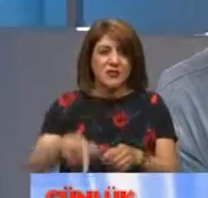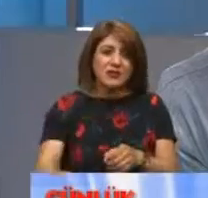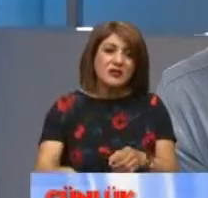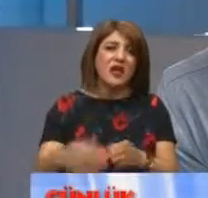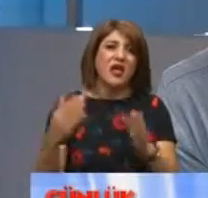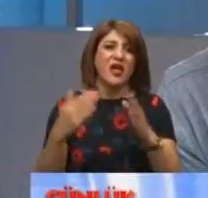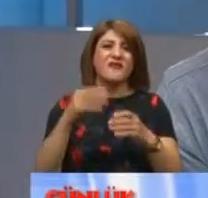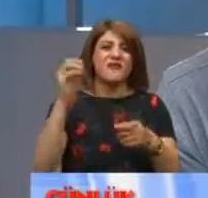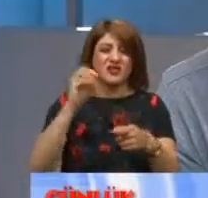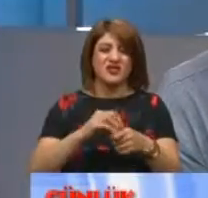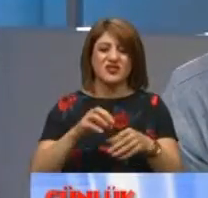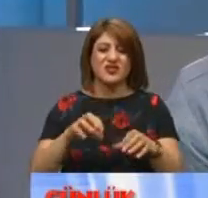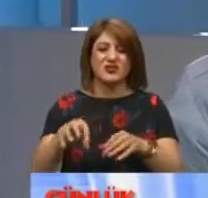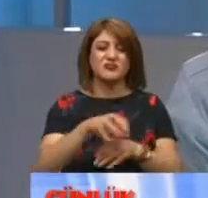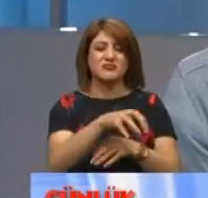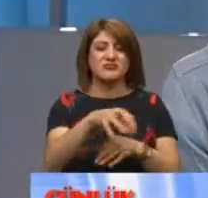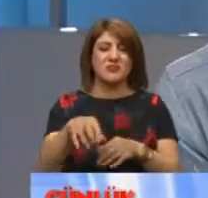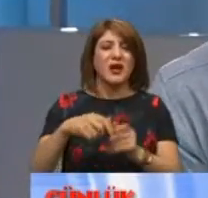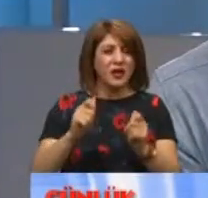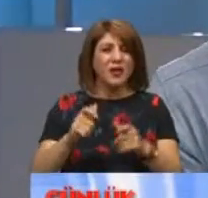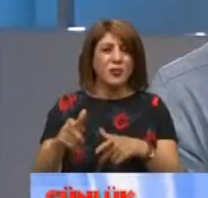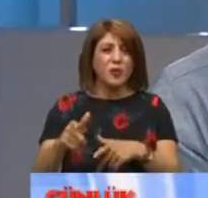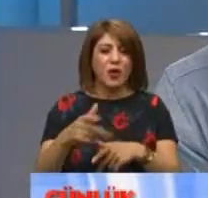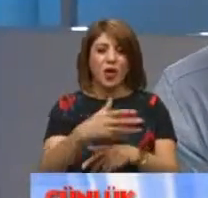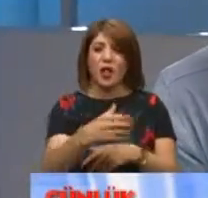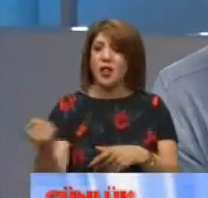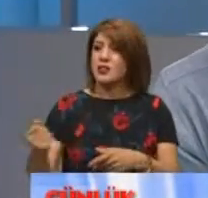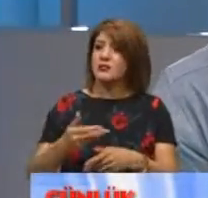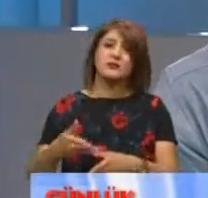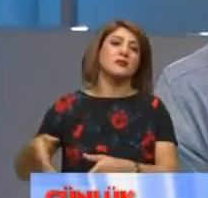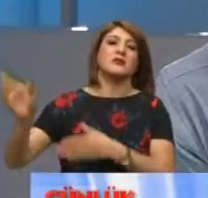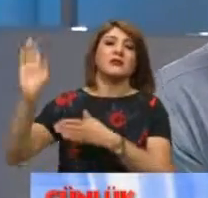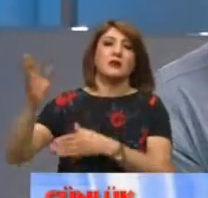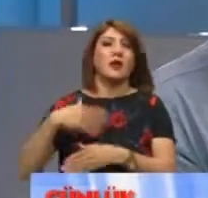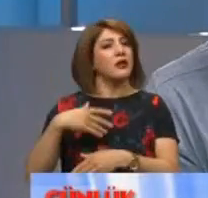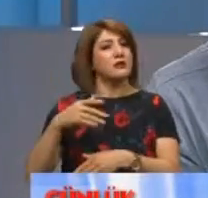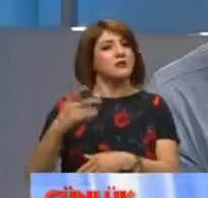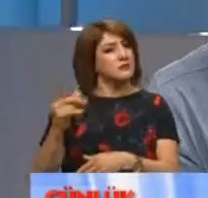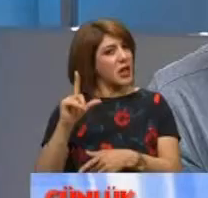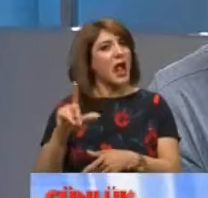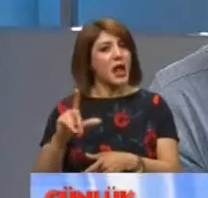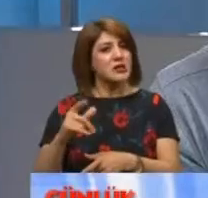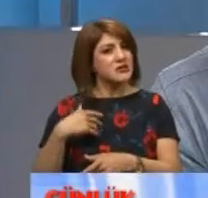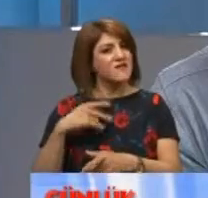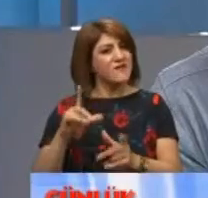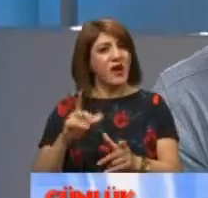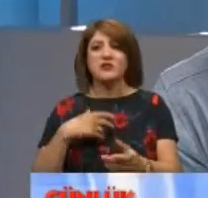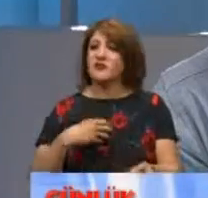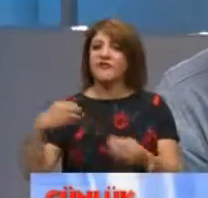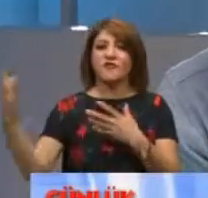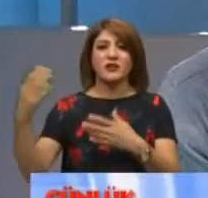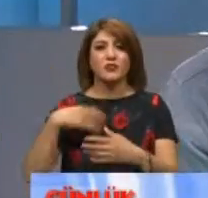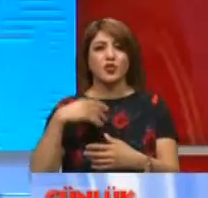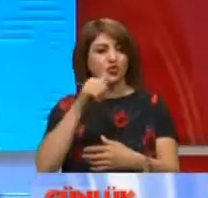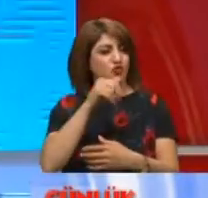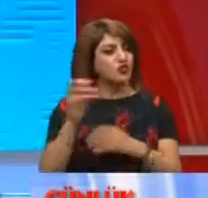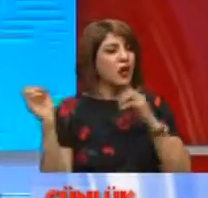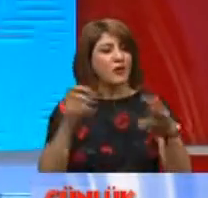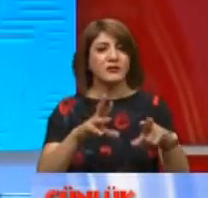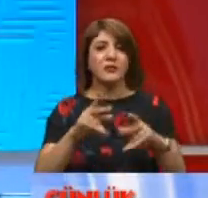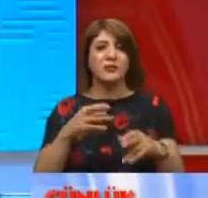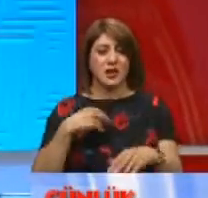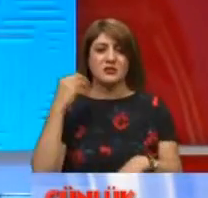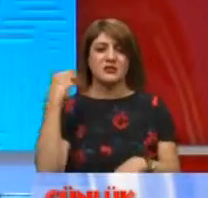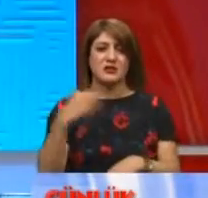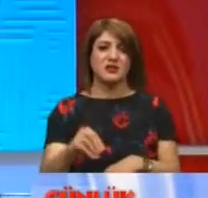hayalet çağırıyor ya çocuklar. He. Bak onu alan çıkar. Allah Allah. İhtiyacım varsa ama bak yardımcı de olayım. Şöyle bir dereye suyu atayım demiyor da satıyorum diyor